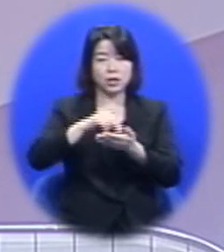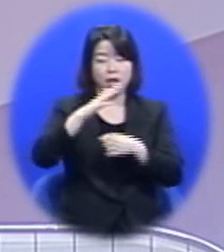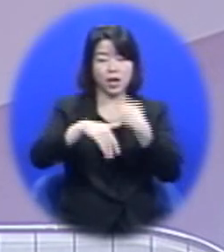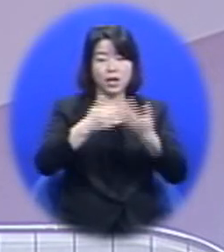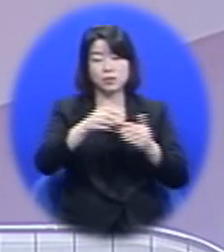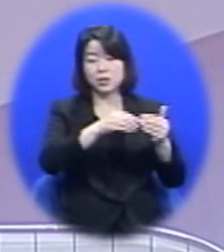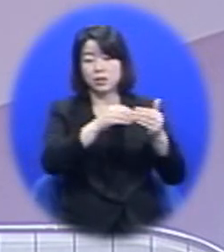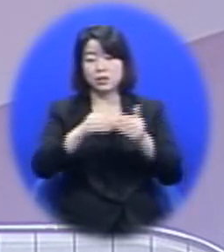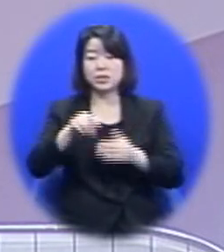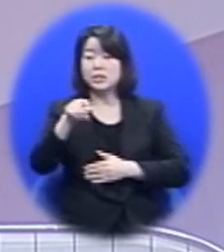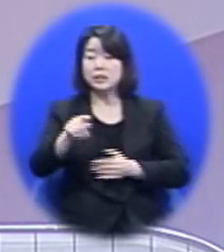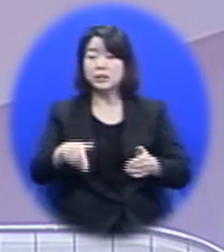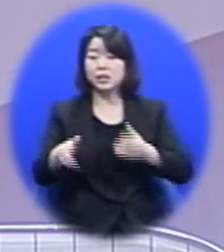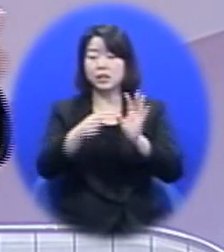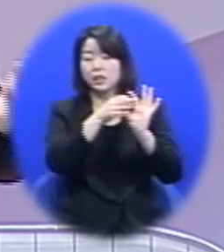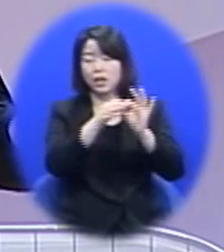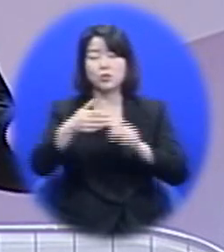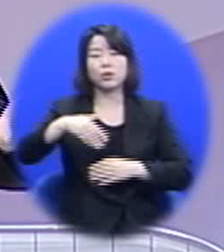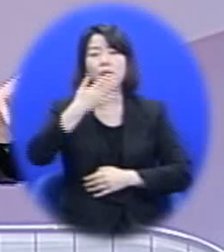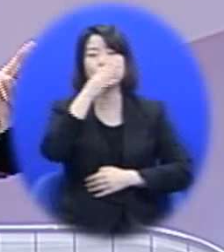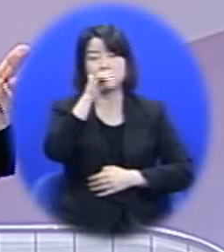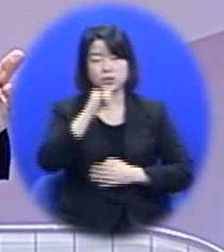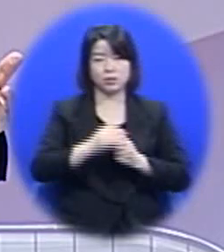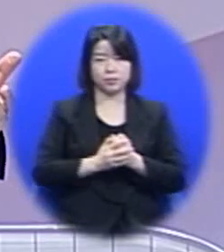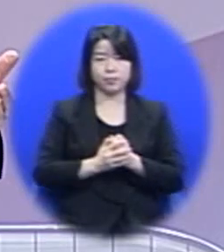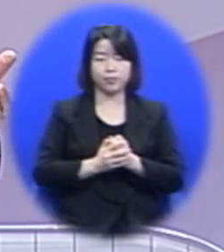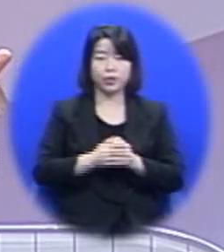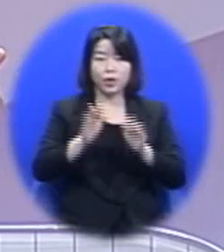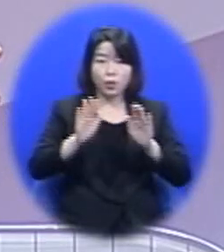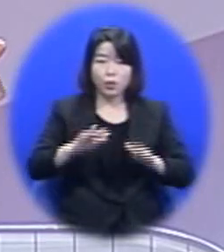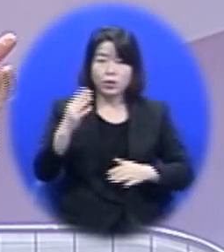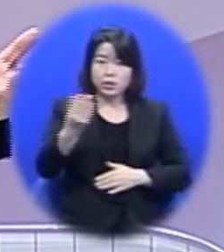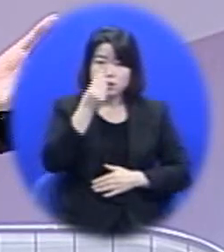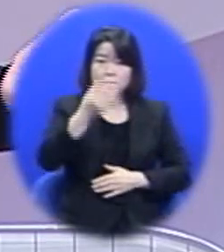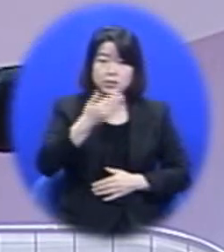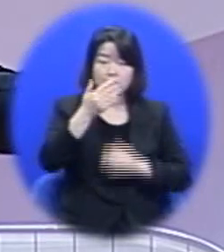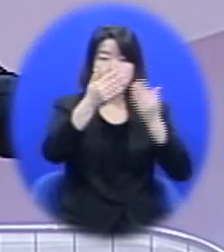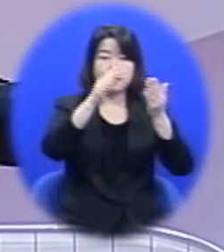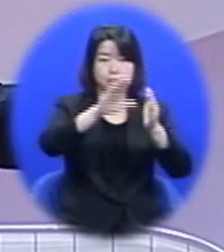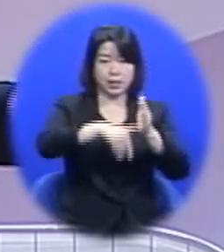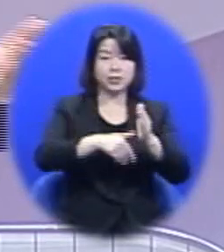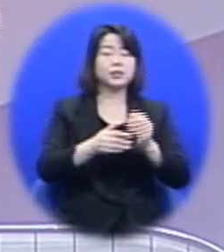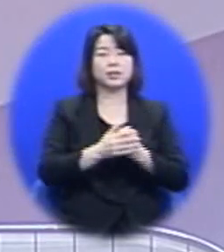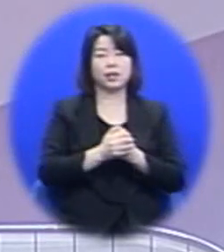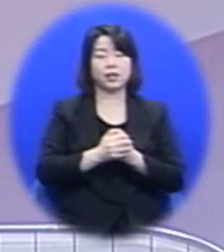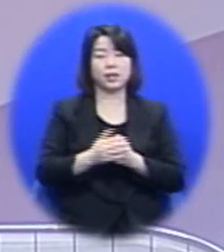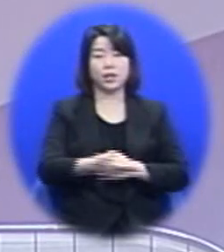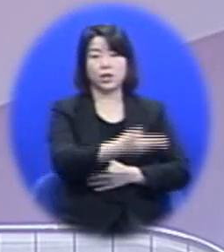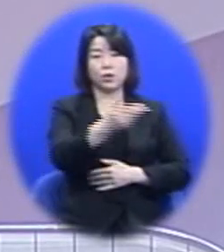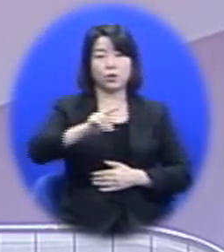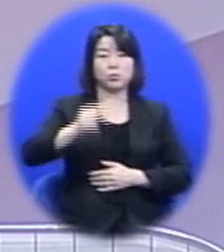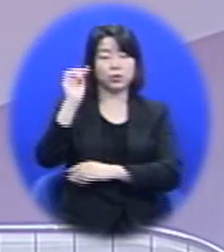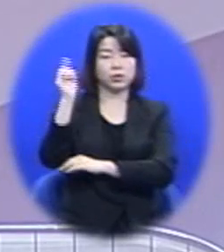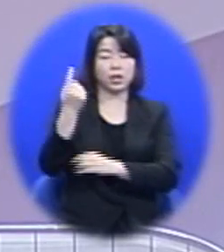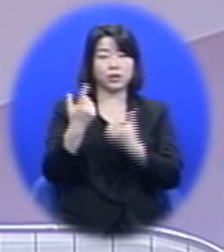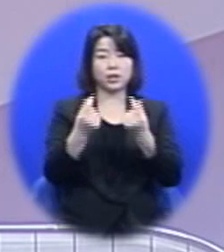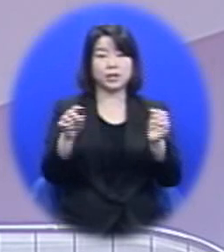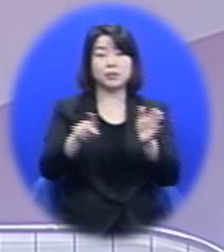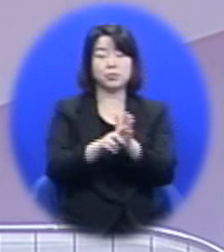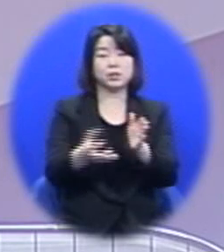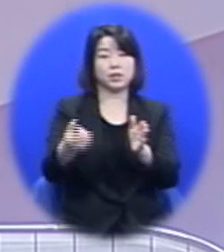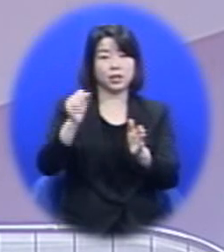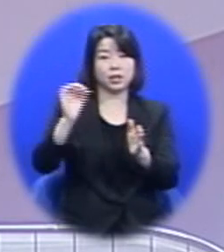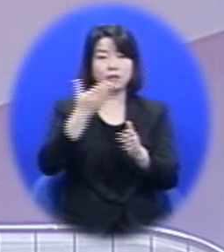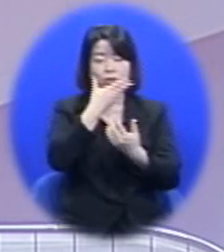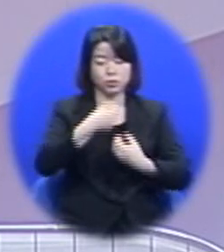것이 오늘 성찬을 받으시면서 여러분도 다윗과 같은 믿음을 갖게 되기를